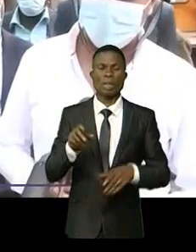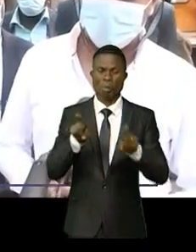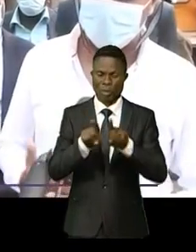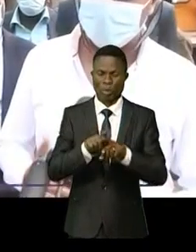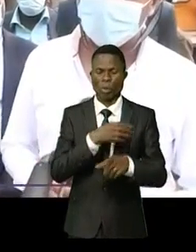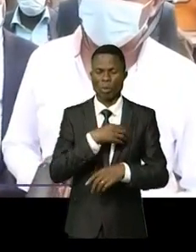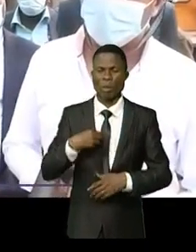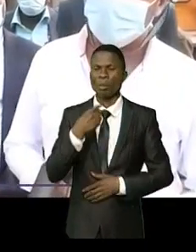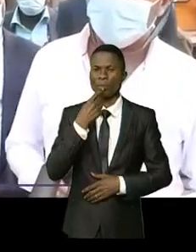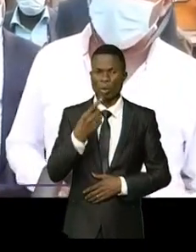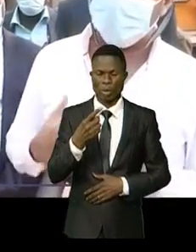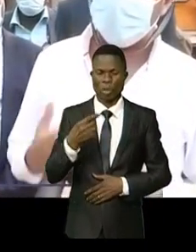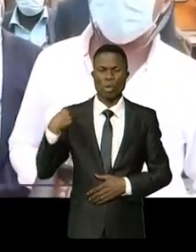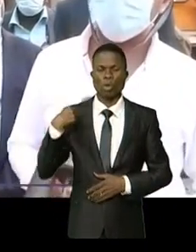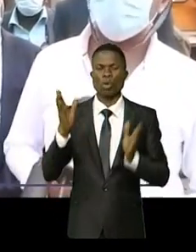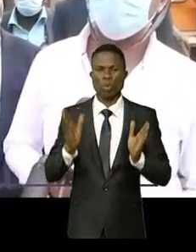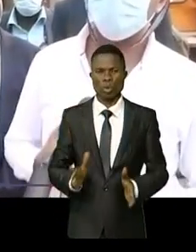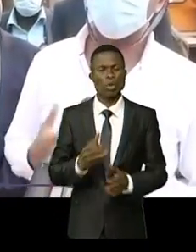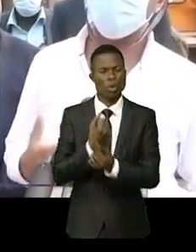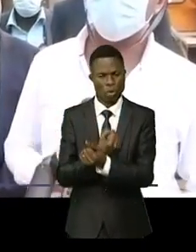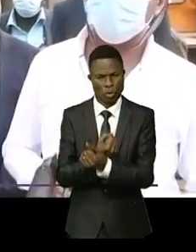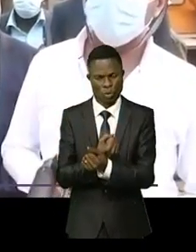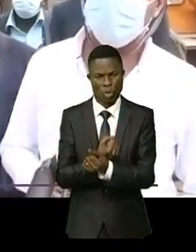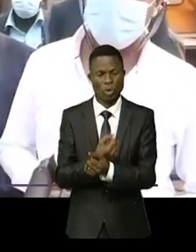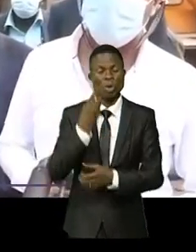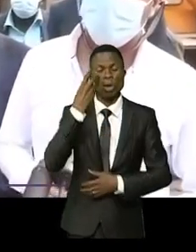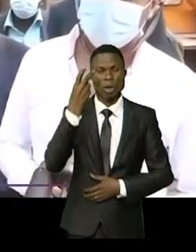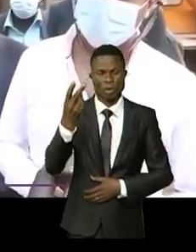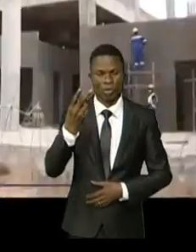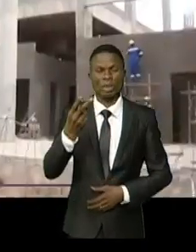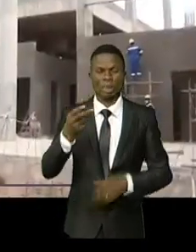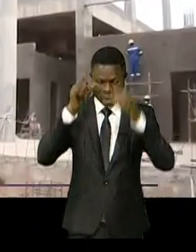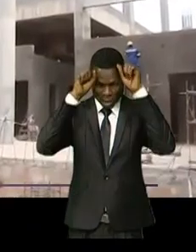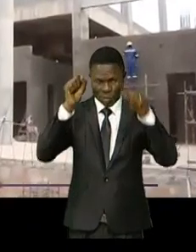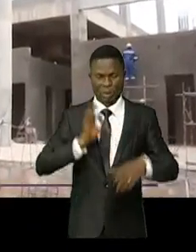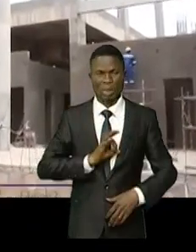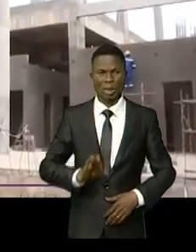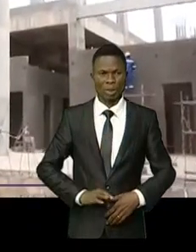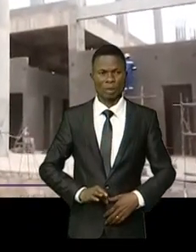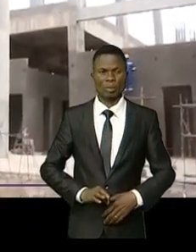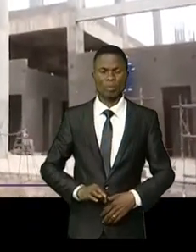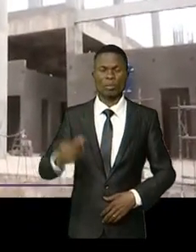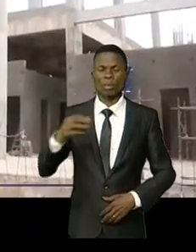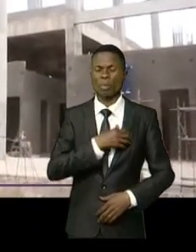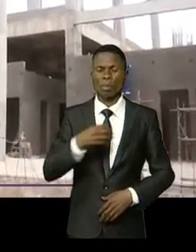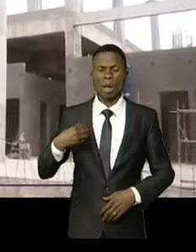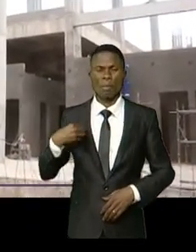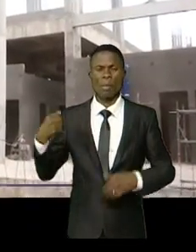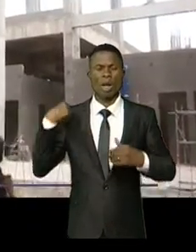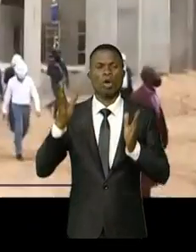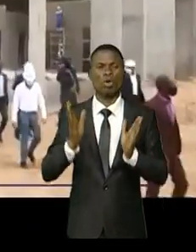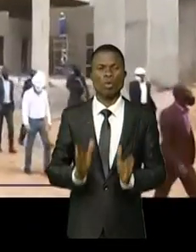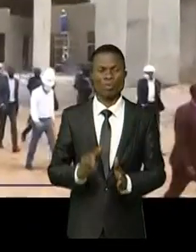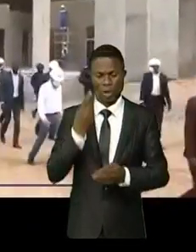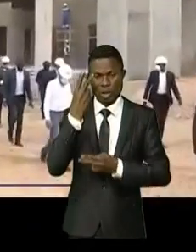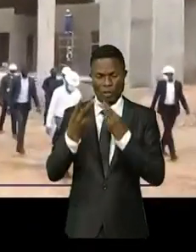maman le gouverneur, on va respecter la vision du chef de l'État. Le numéro 1 de l'exécutif provincial a